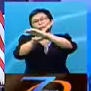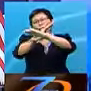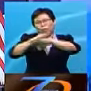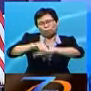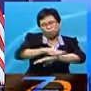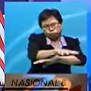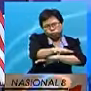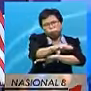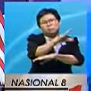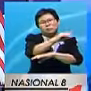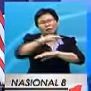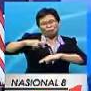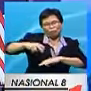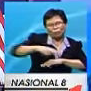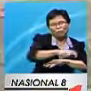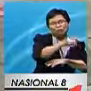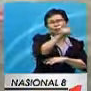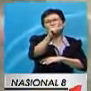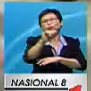Zika.